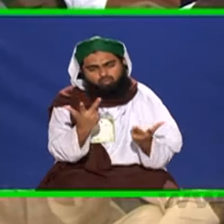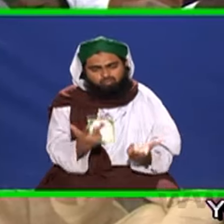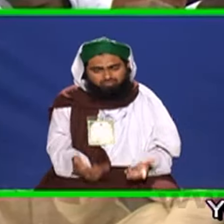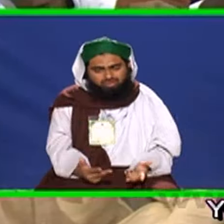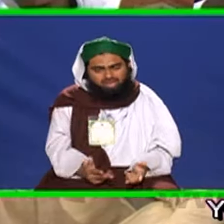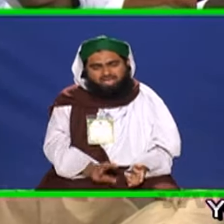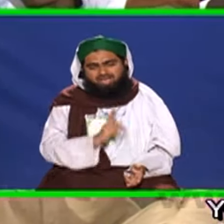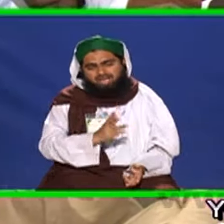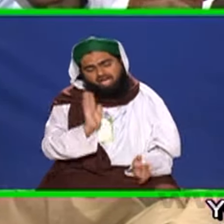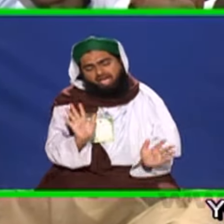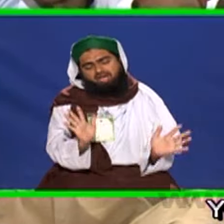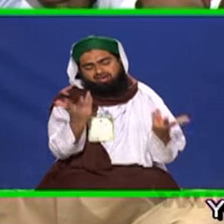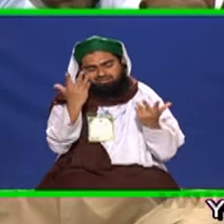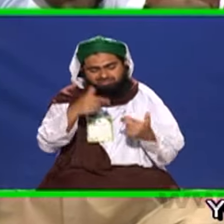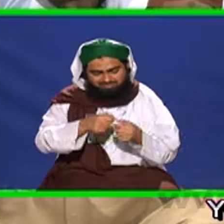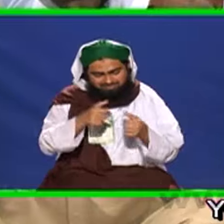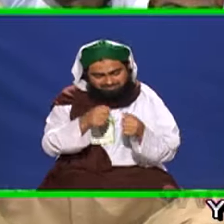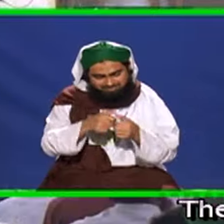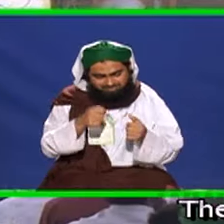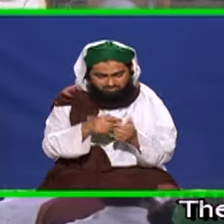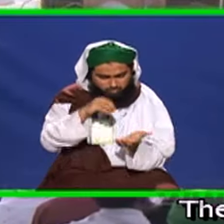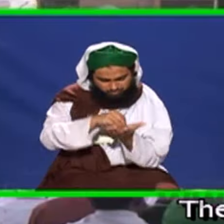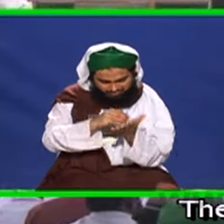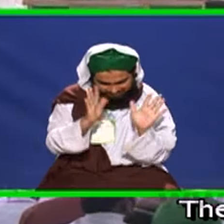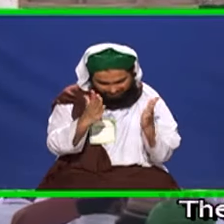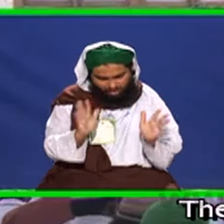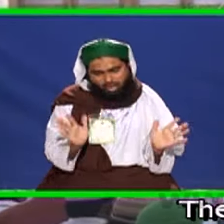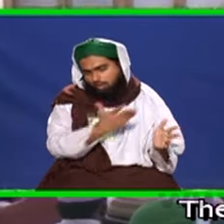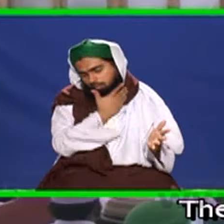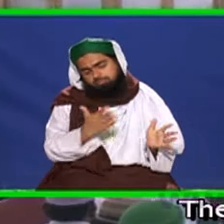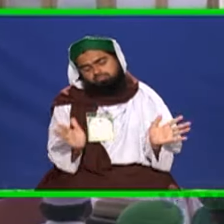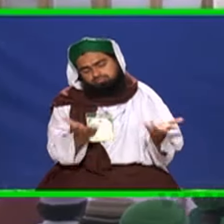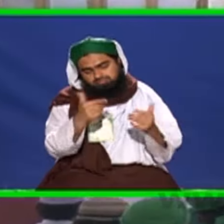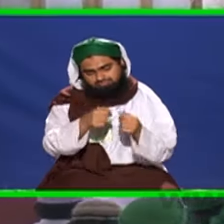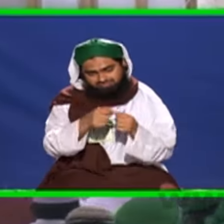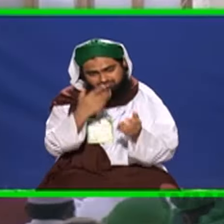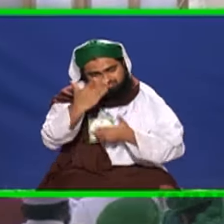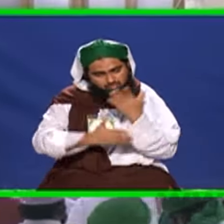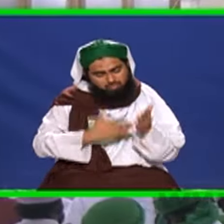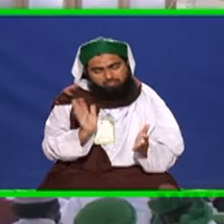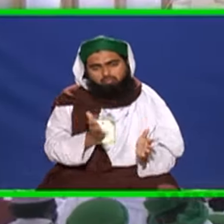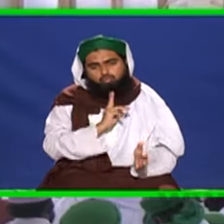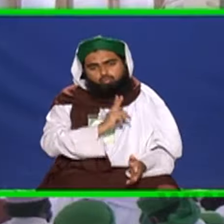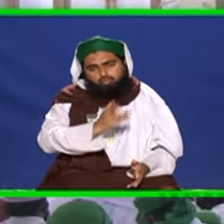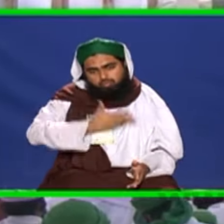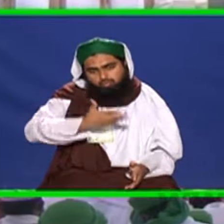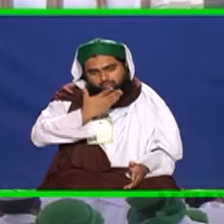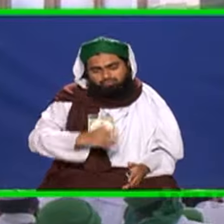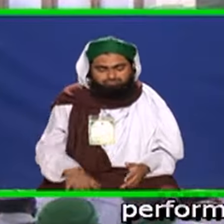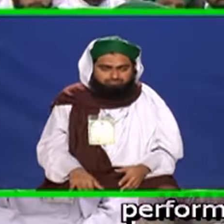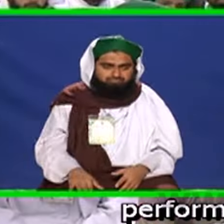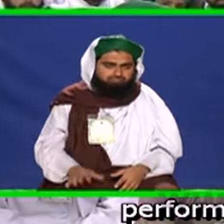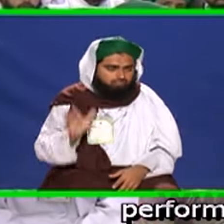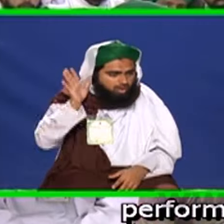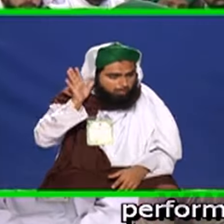چکر ہے, گن گن گن کر پڑھتے ہو, تسبیح گھماتے ہو, گننے کوئی ضرورت نہیں, بے حساب پڑھو. تو تو میں ان کو بھی یہی سمجھاتا ہوں کہ پانچ رکعت پڑھ لیا کرو،